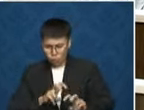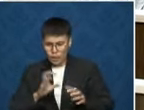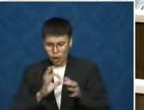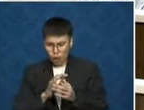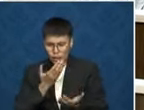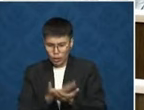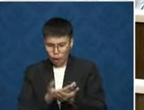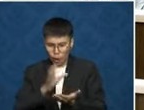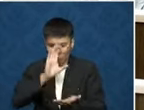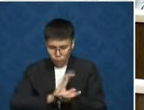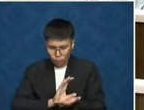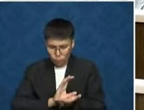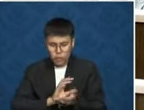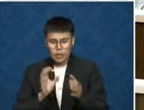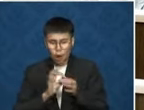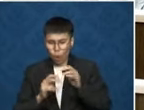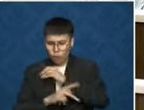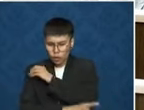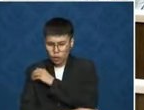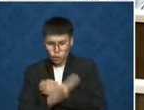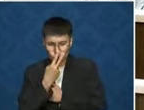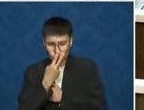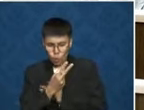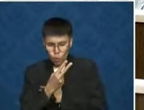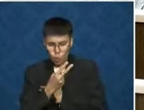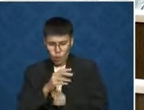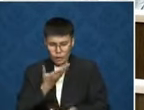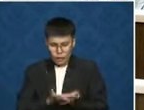าณที่ผิดปกติในงบรัฐนะ